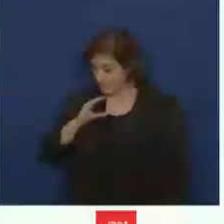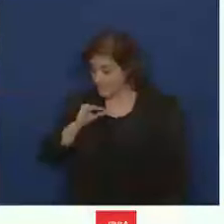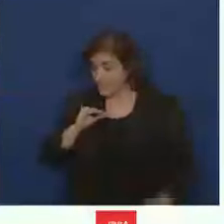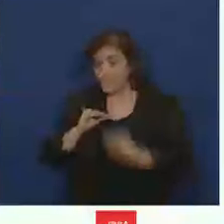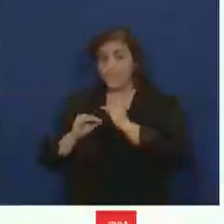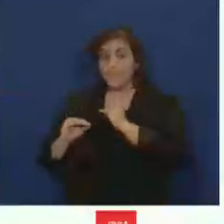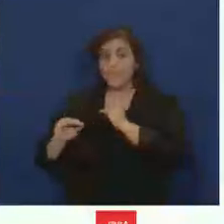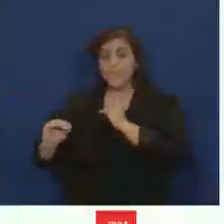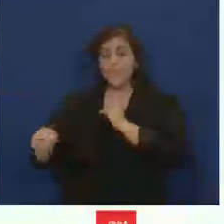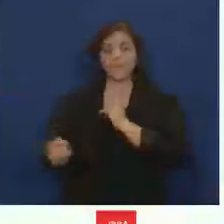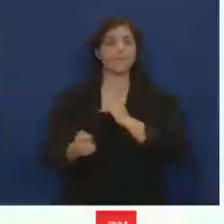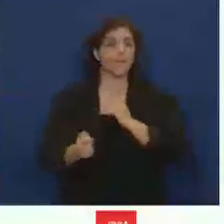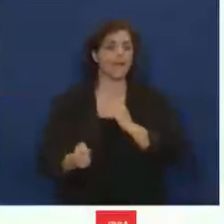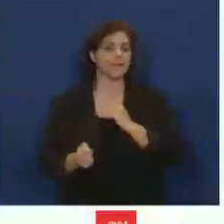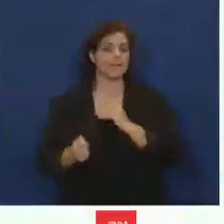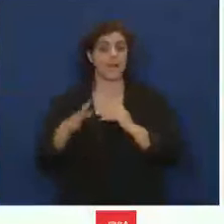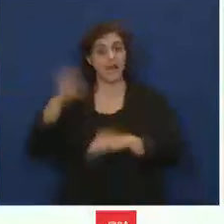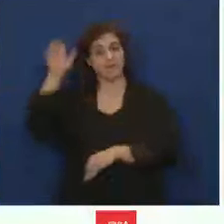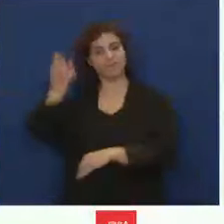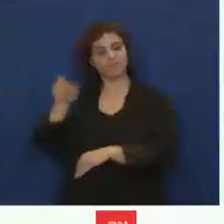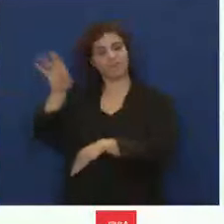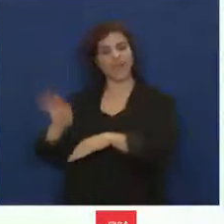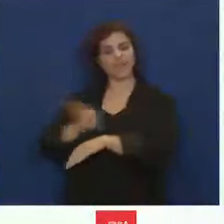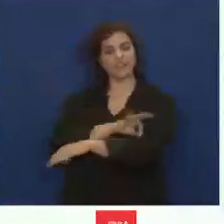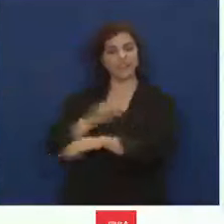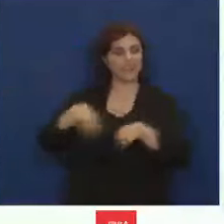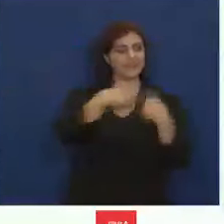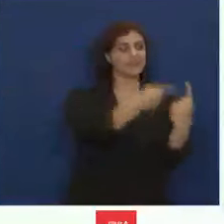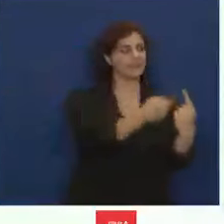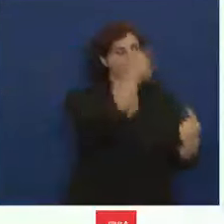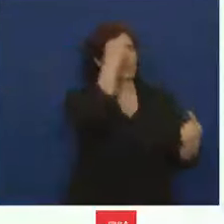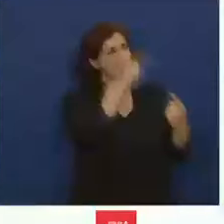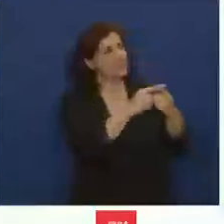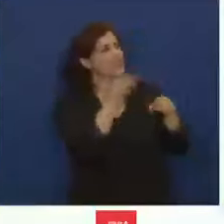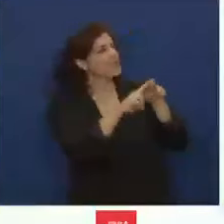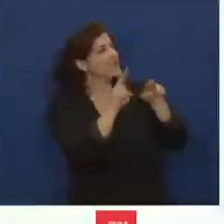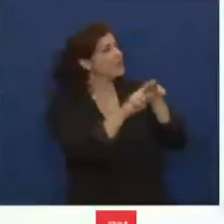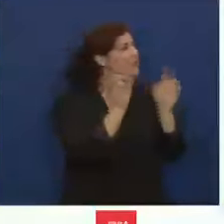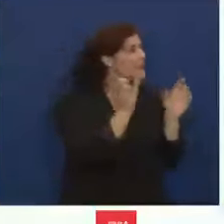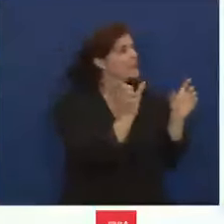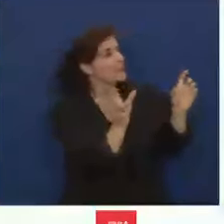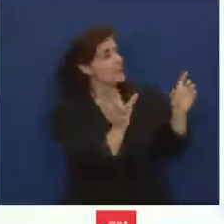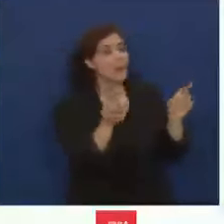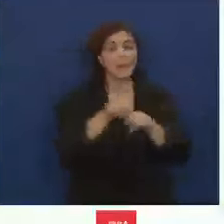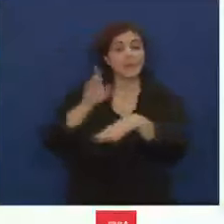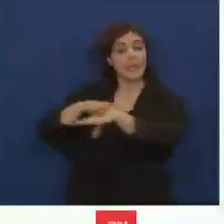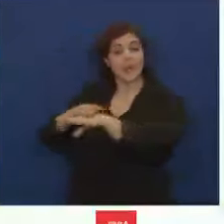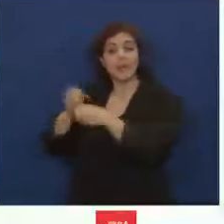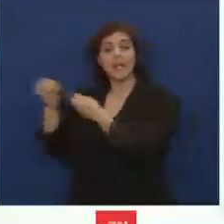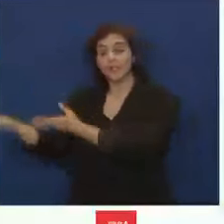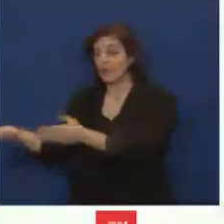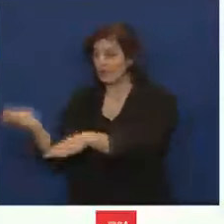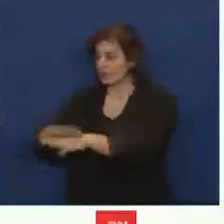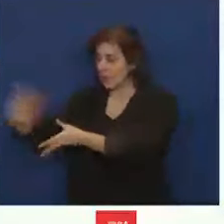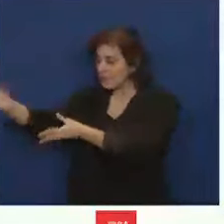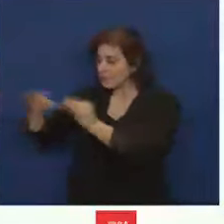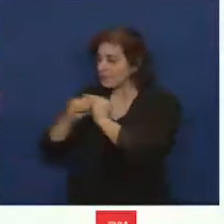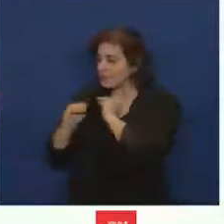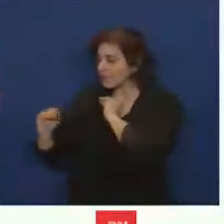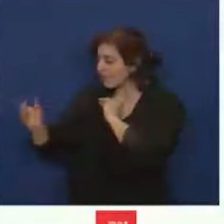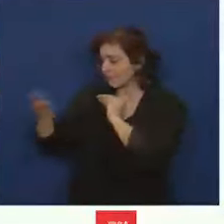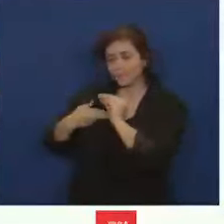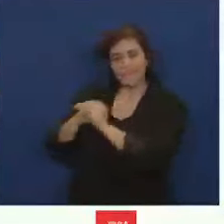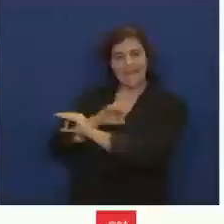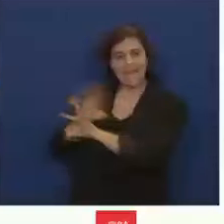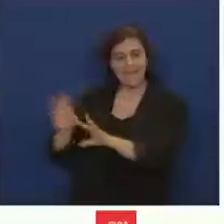presque. Un architecte a été désigné 3 ans après indemnisation et un appel d'offres lancé, revenu infructueux, suivi d'un